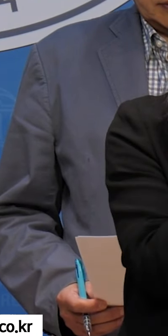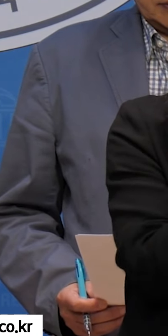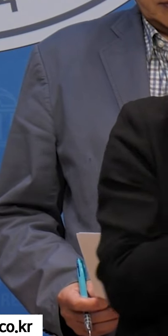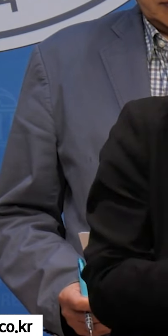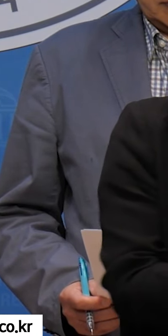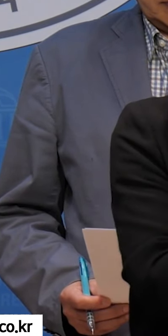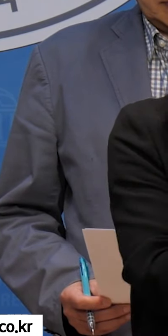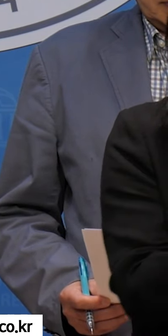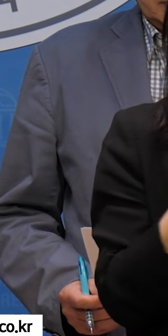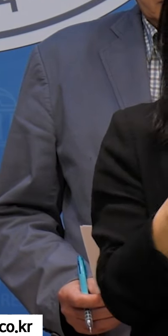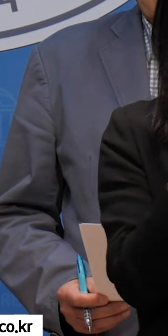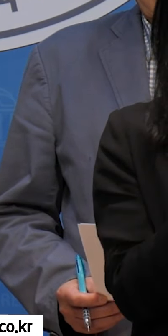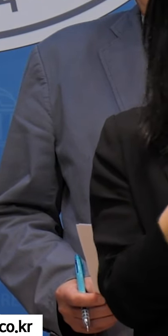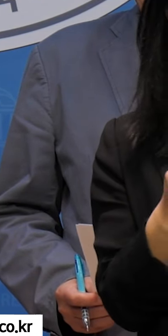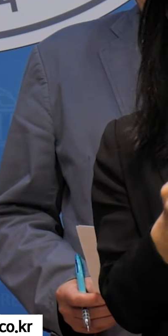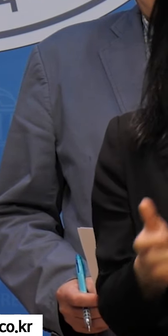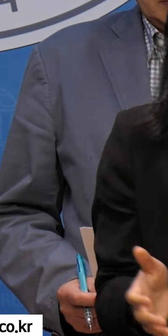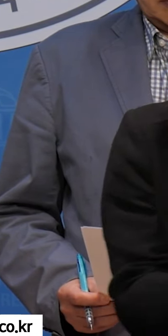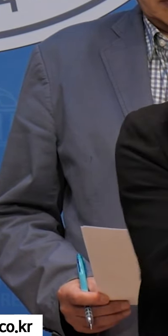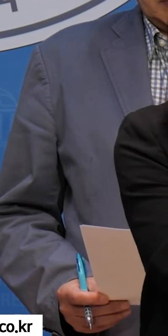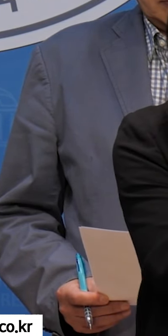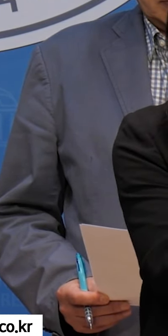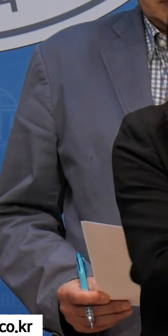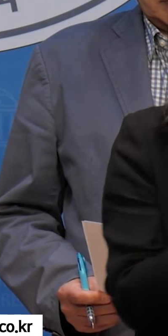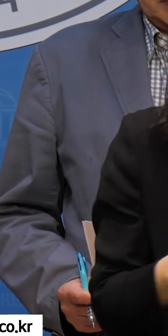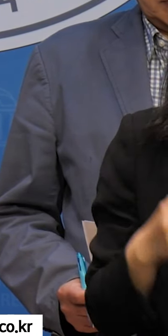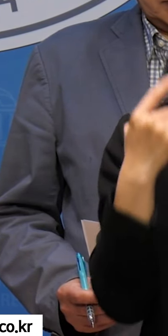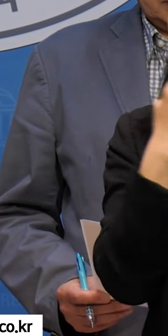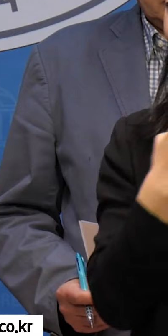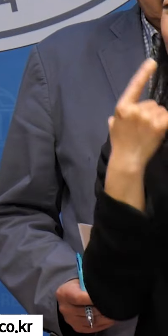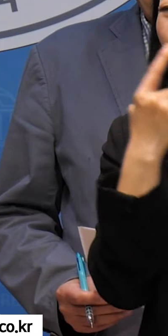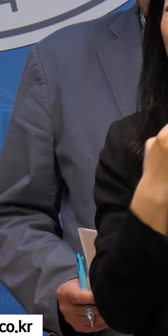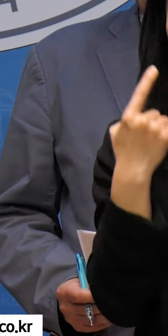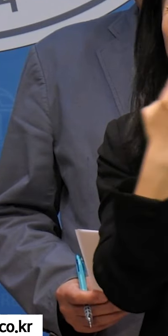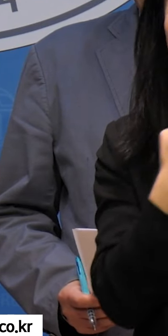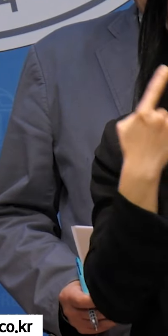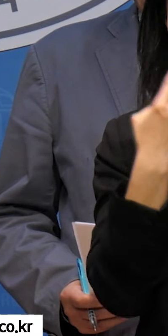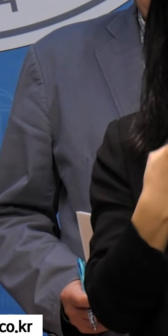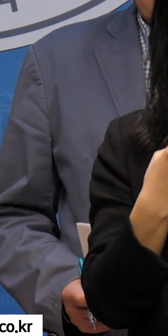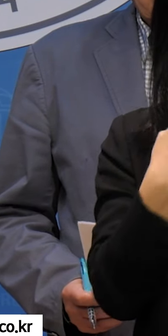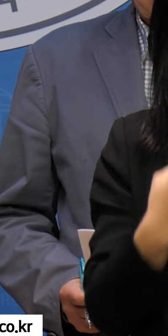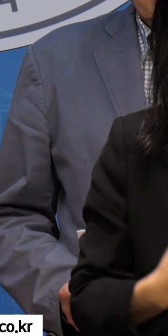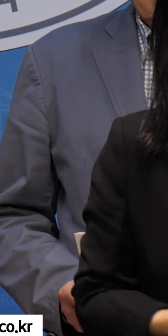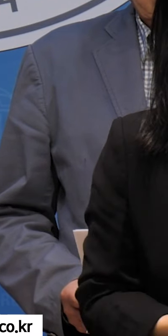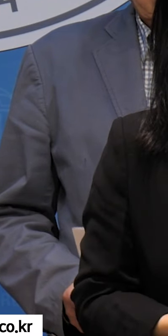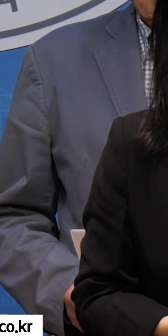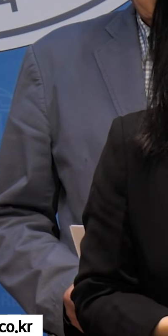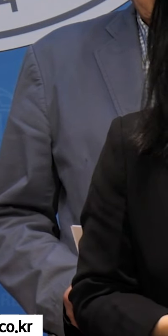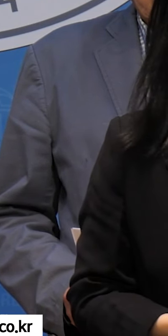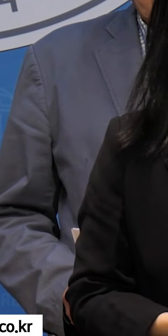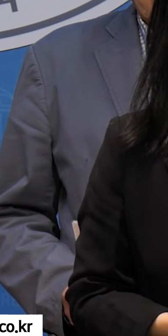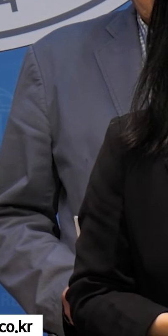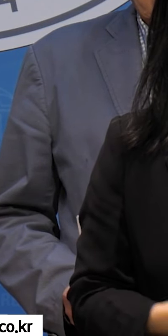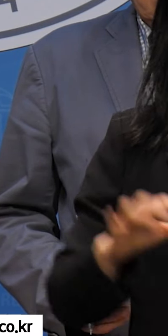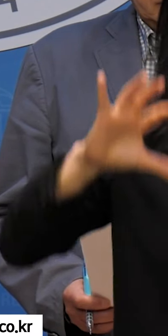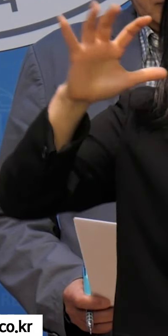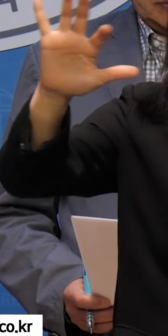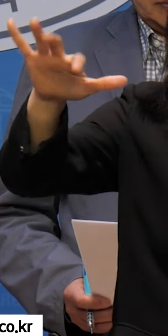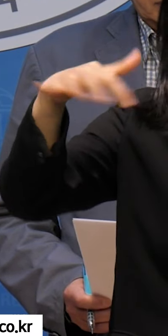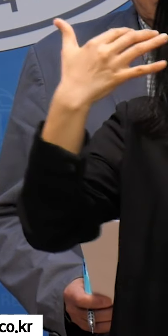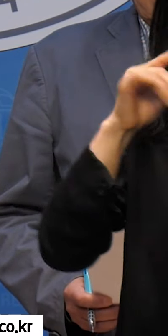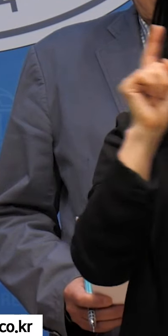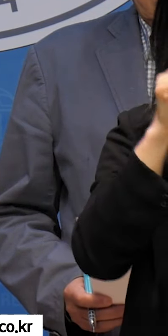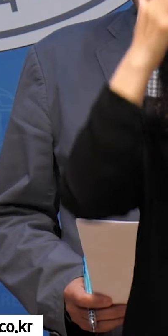국가경쟁력 강화와 같은 말들은 정치적 수사의 반복에 머물고 있다. 세계가 주목하고